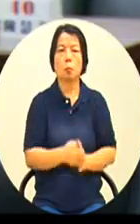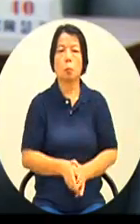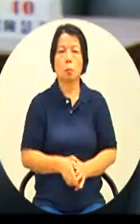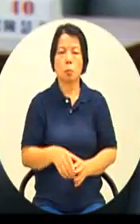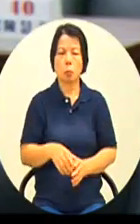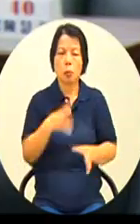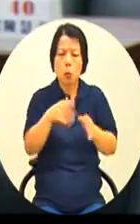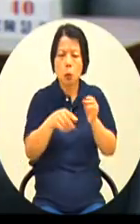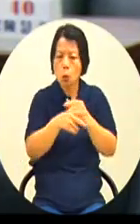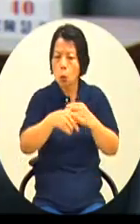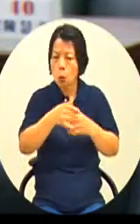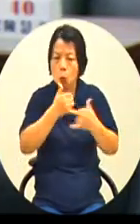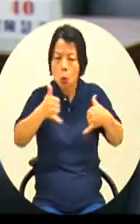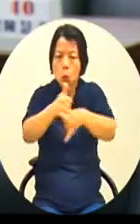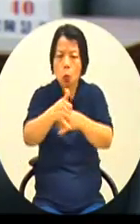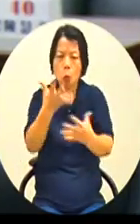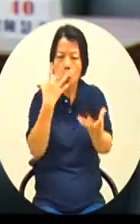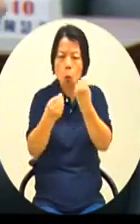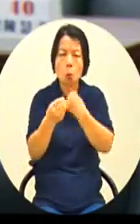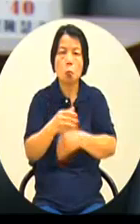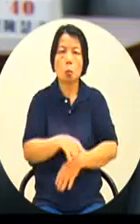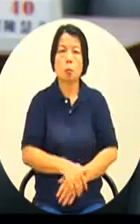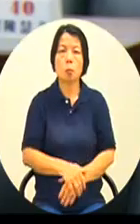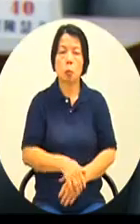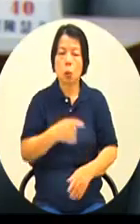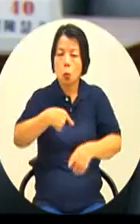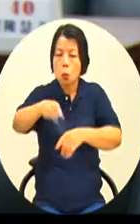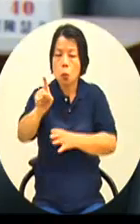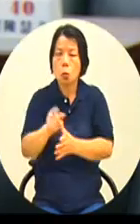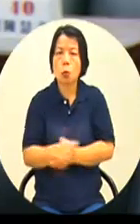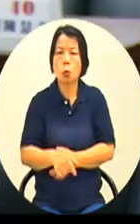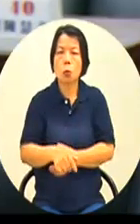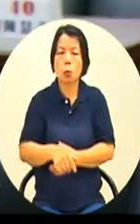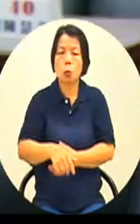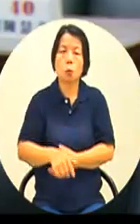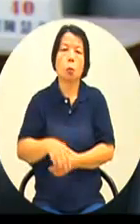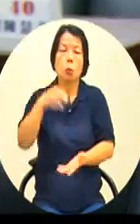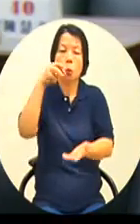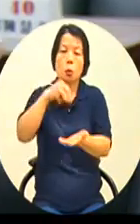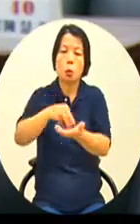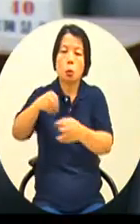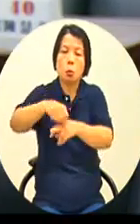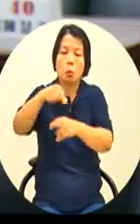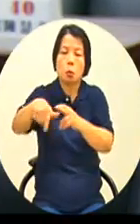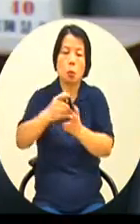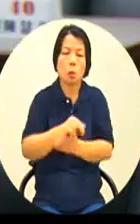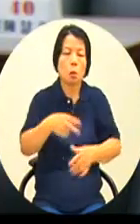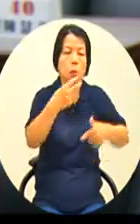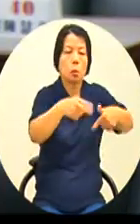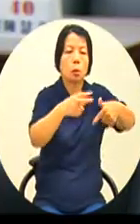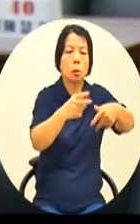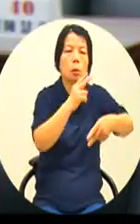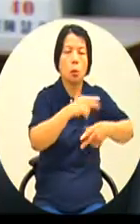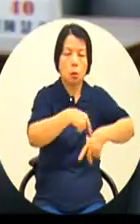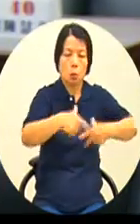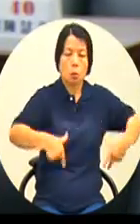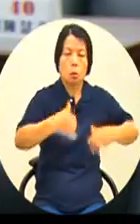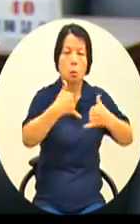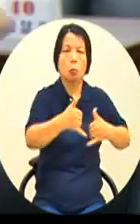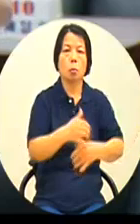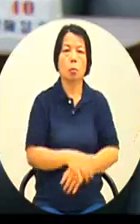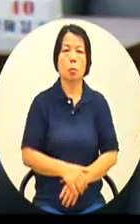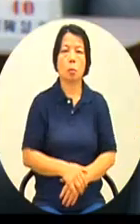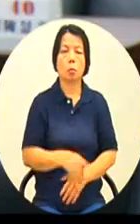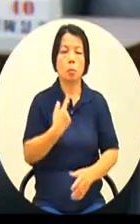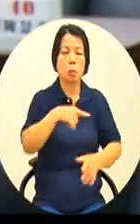走伫倒去，你爱写嘛？吼、哦，要走伫潘兰金，要走伫仁武，要走伫银香路出来。第二出来银香路嘛，